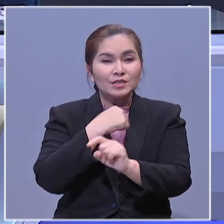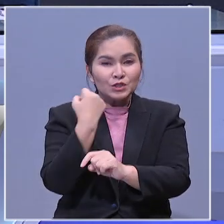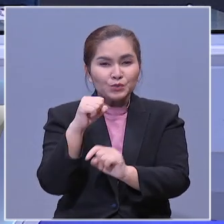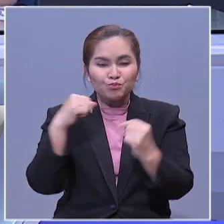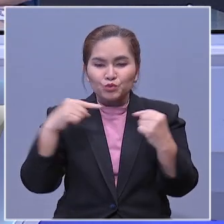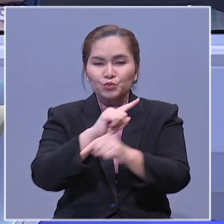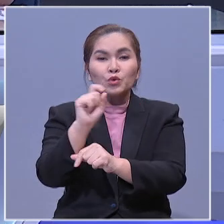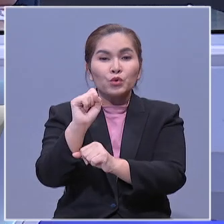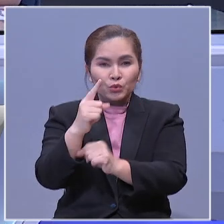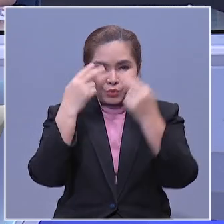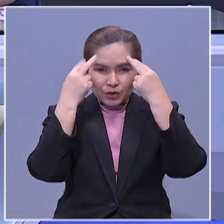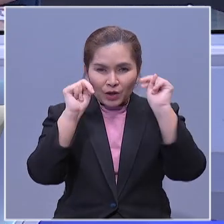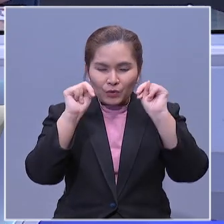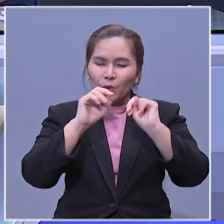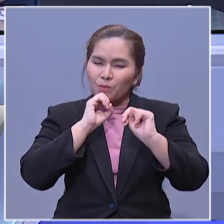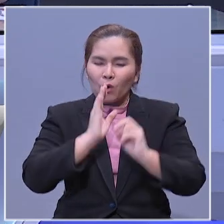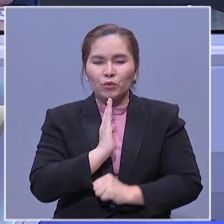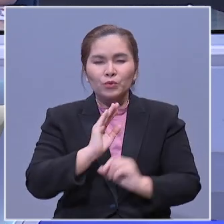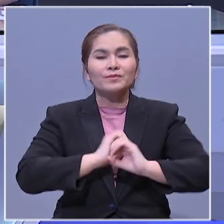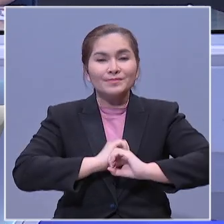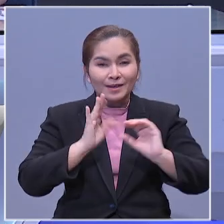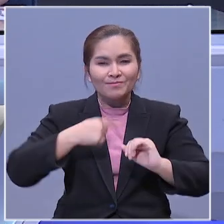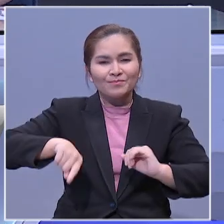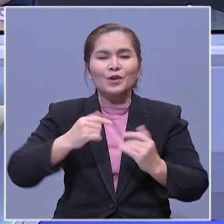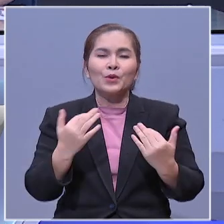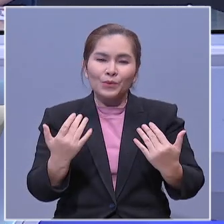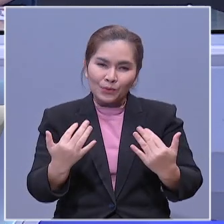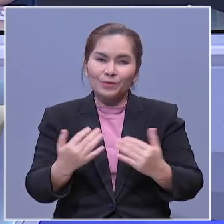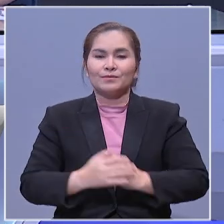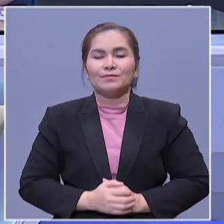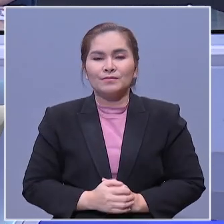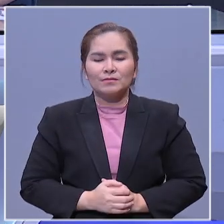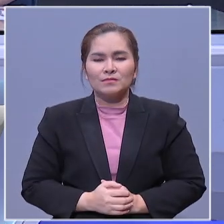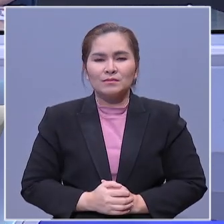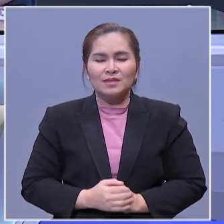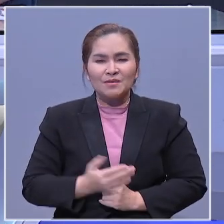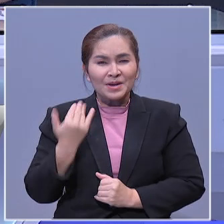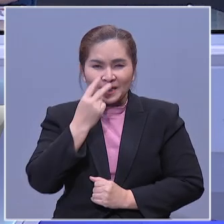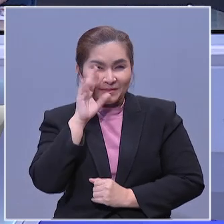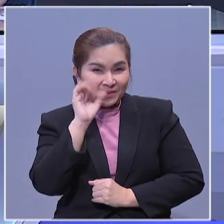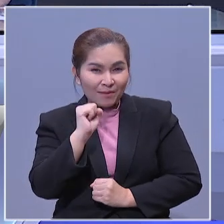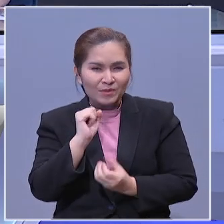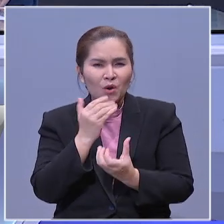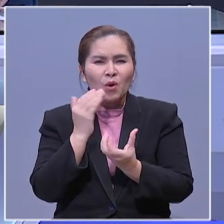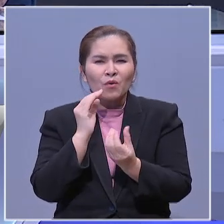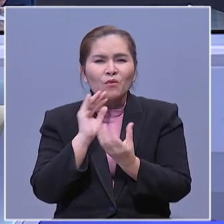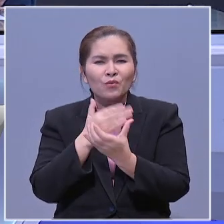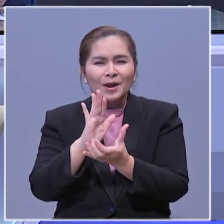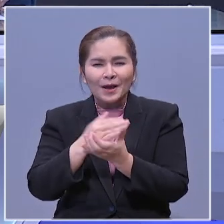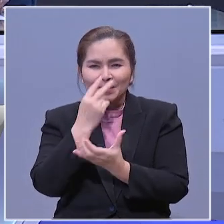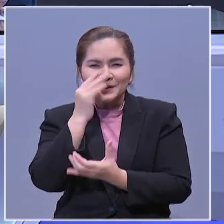อบจากท่านนายก รอคอยอย่างใจจดใจจ่อกัน แต่ว่าเหนือสิ่งอื่นใดฝรั่งข้างหลังพี่เมื่อกี้น่ากินมากเล